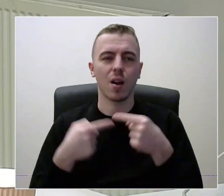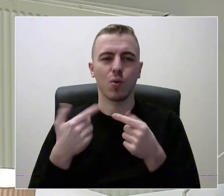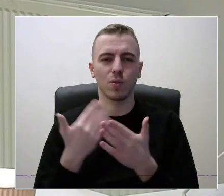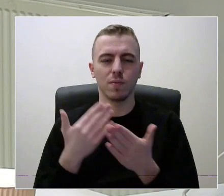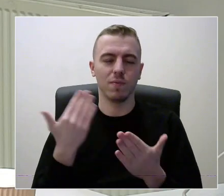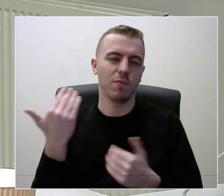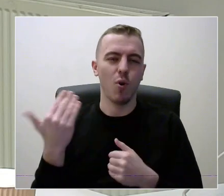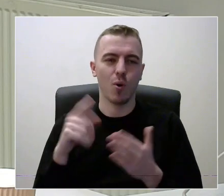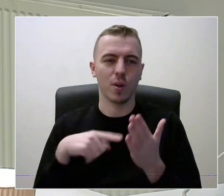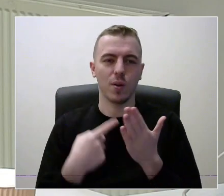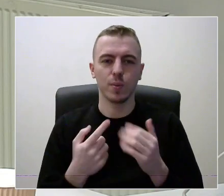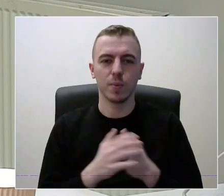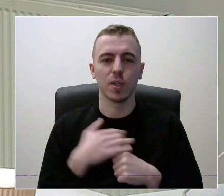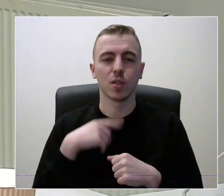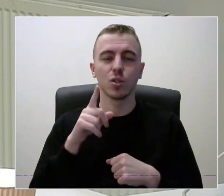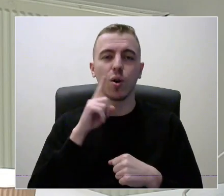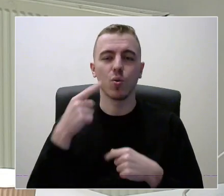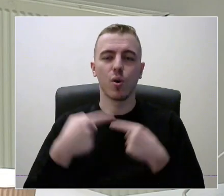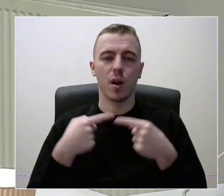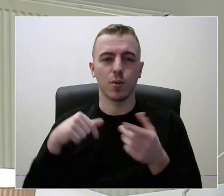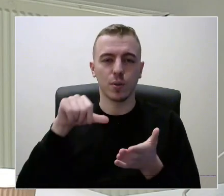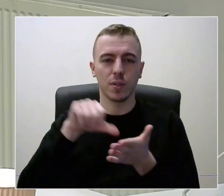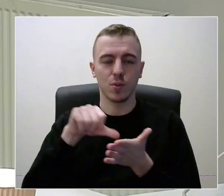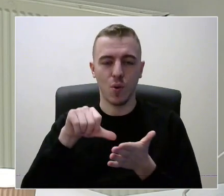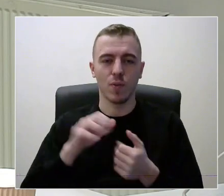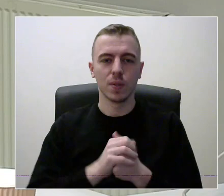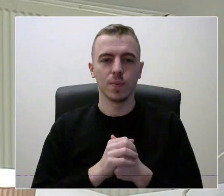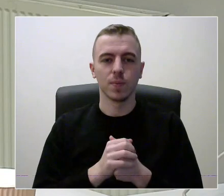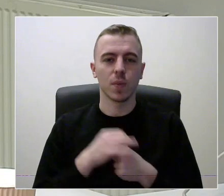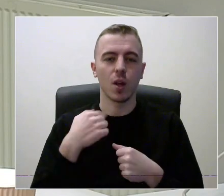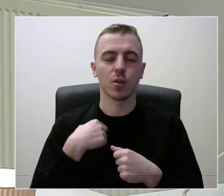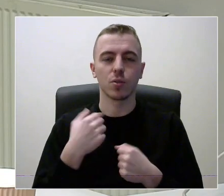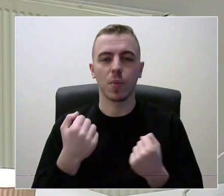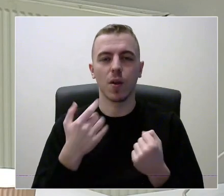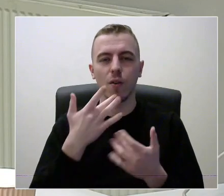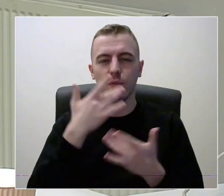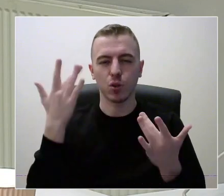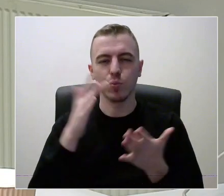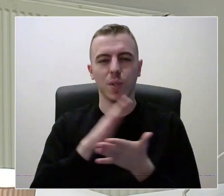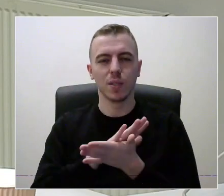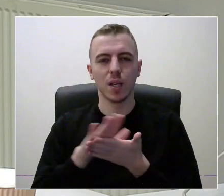Nes aš esu jaunos kartos atstovas. Aš esu už viešumą, skaidrumą,